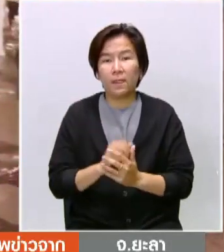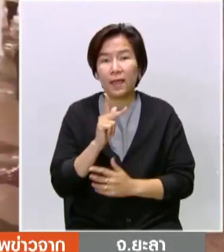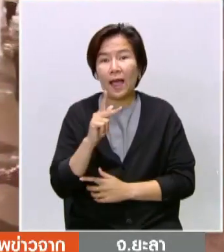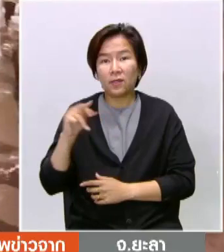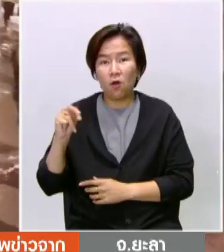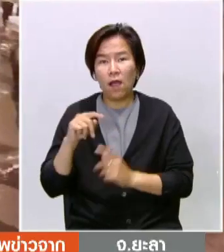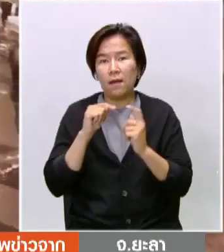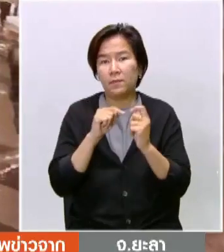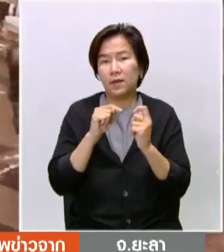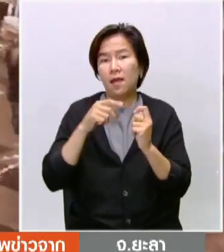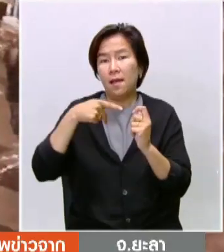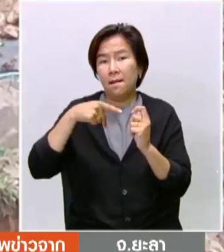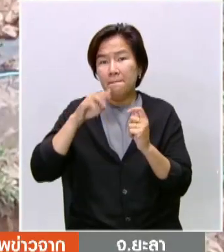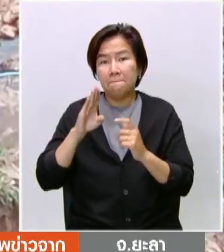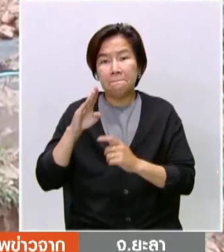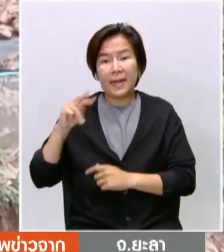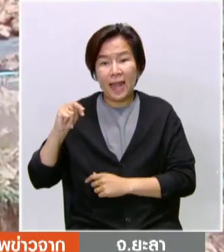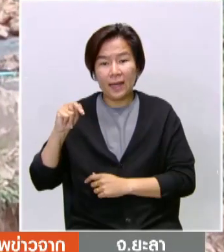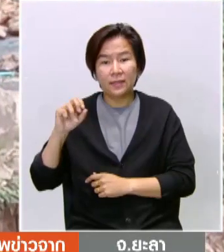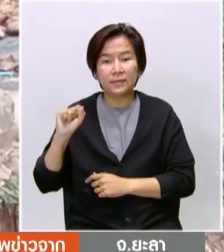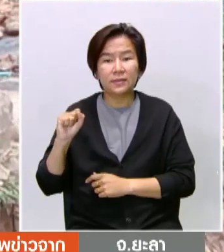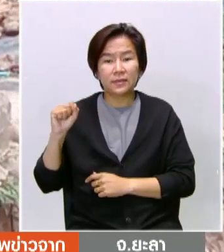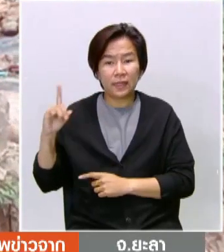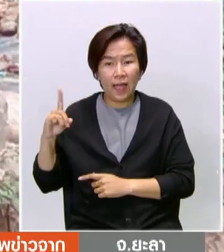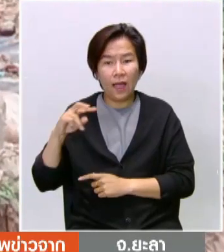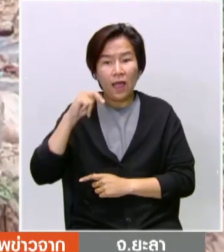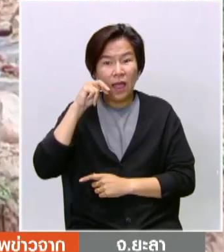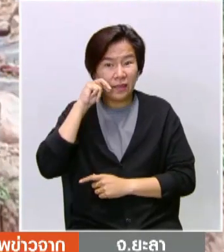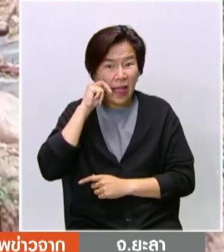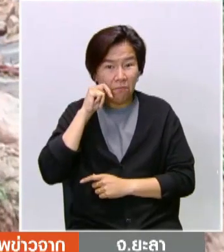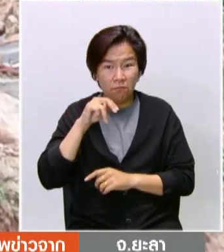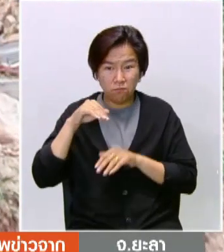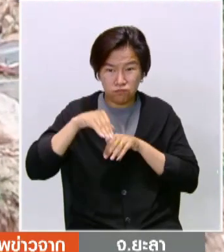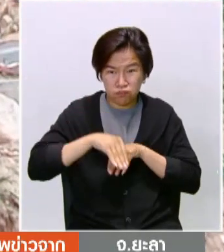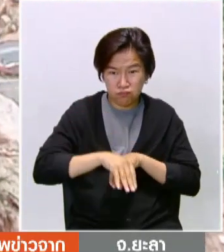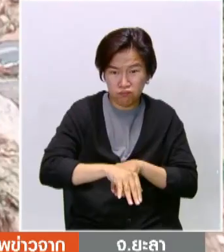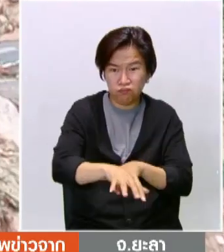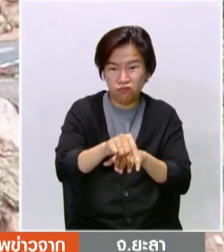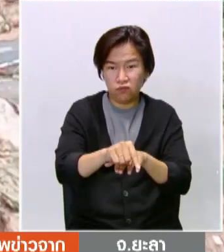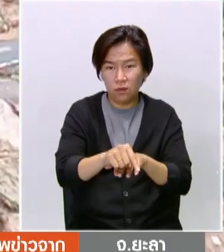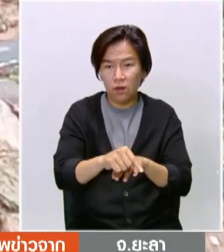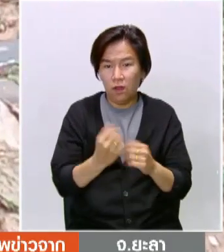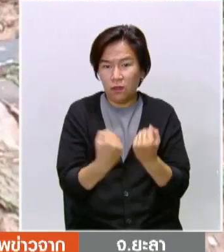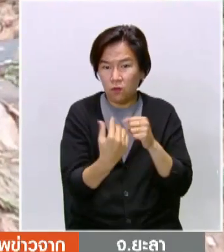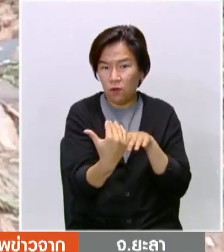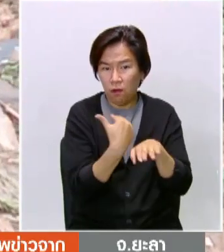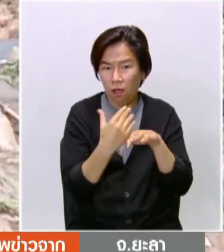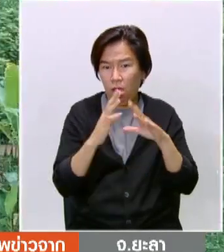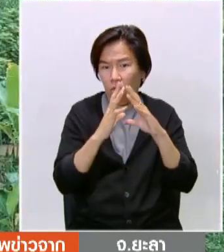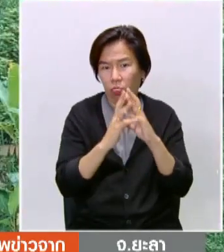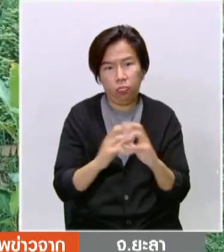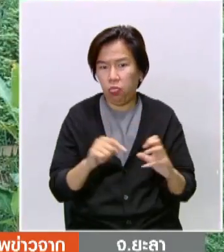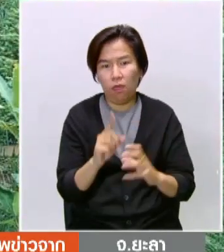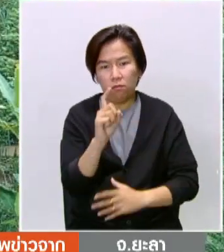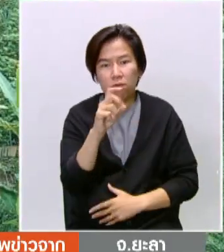ตะอำเภอบันนังสตาน้ำป่ากัดซ้อถนนสุดตัวได้รับความเสียหายค่ะรถไม่สามารถสัญจรไปมา